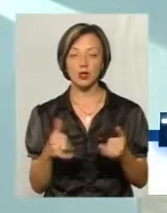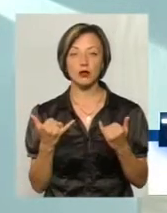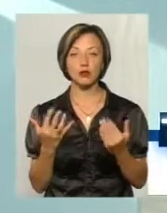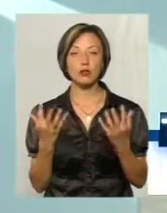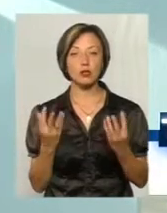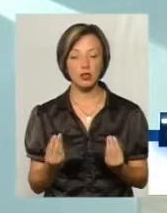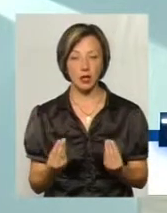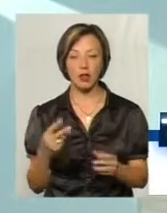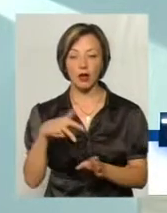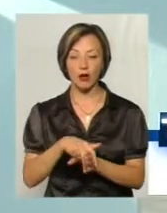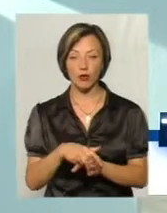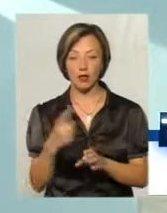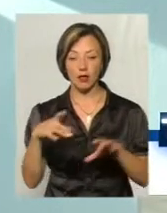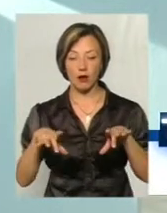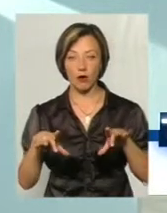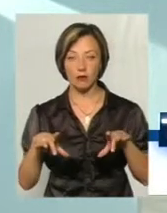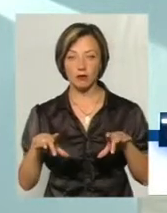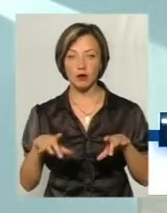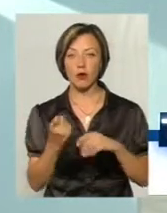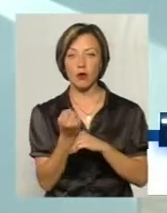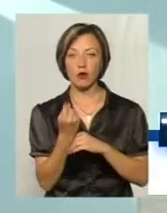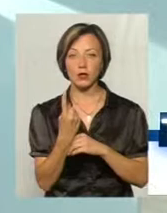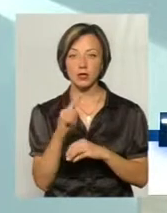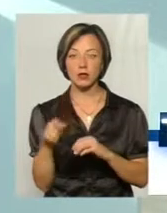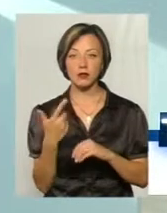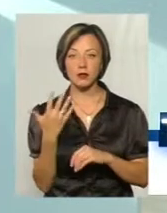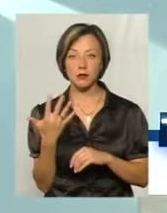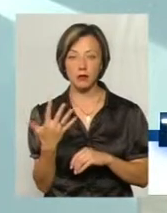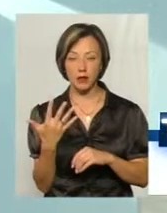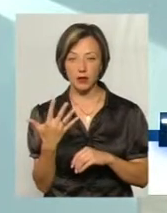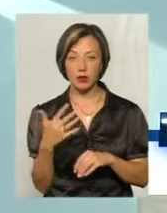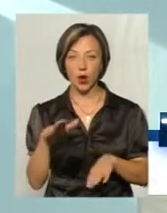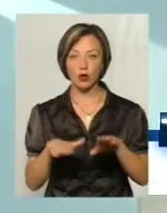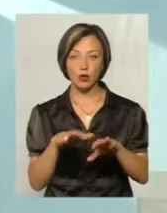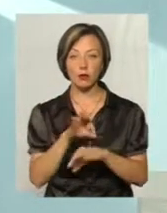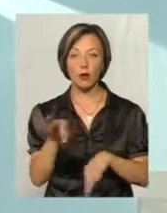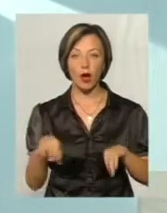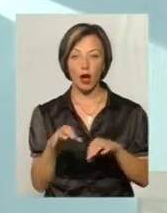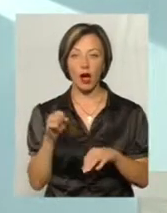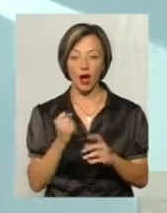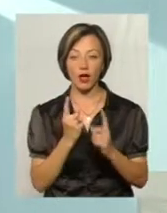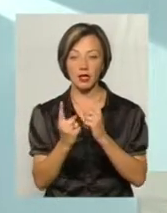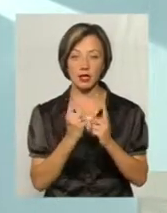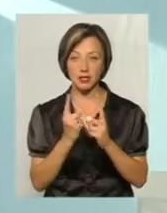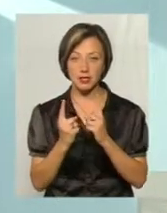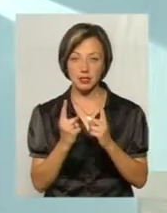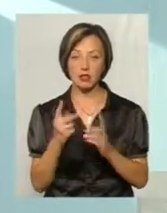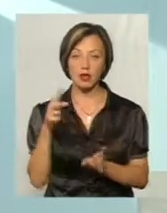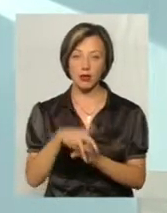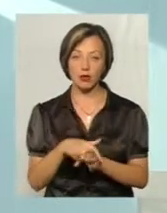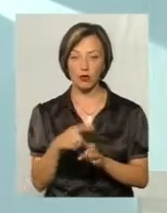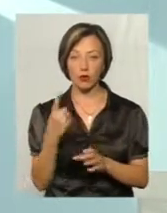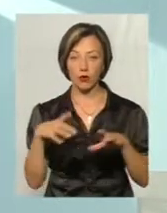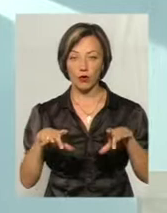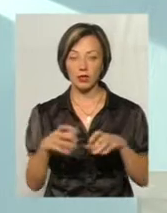сьогоднішній день нагрузка на вісь вже 11,5 тонн проектна, а їздять машини з нагрузкою на